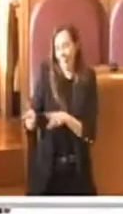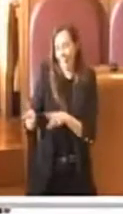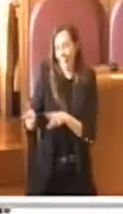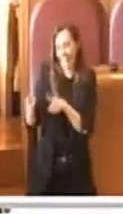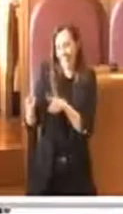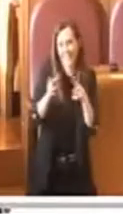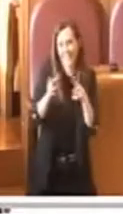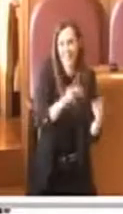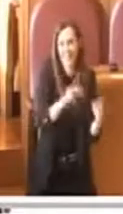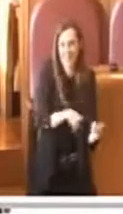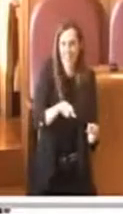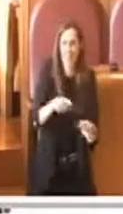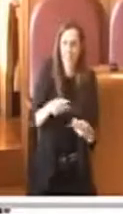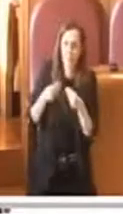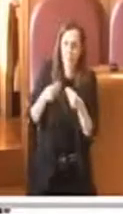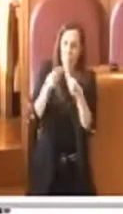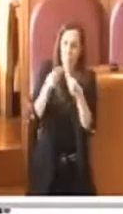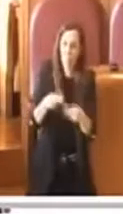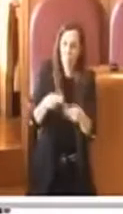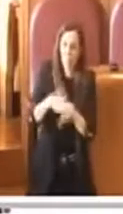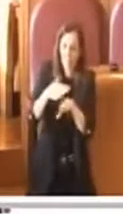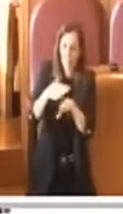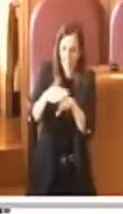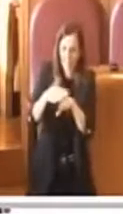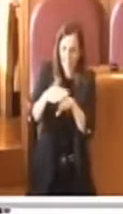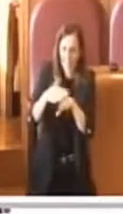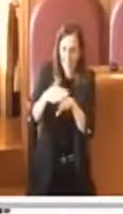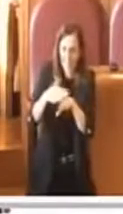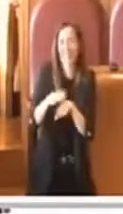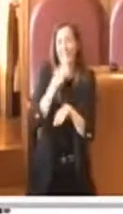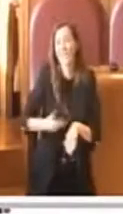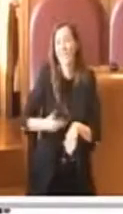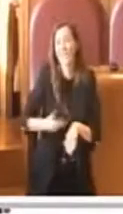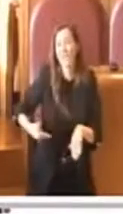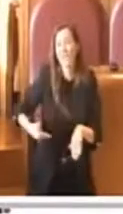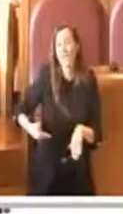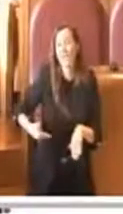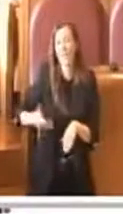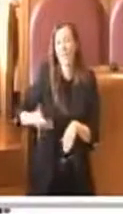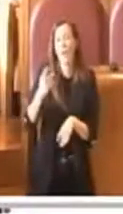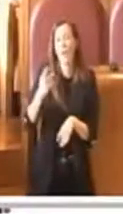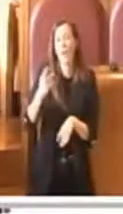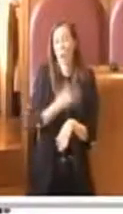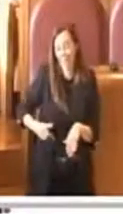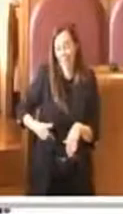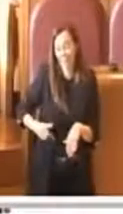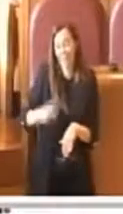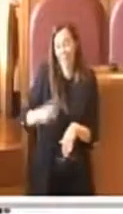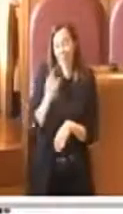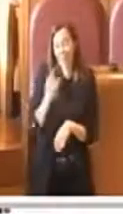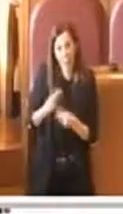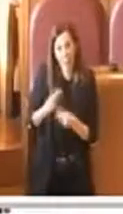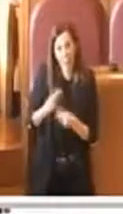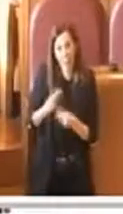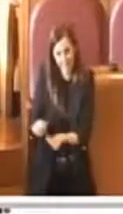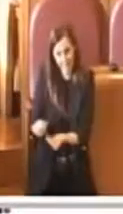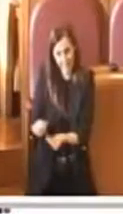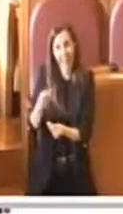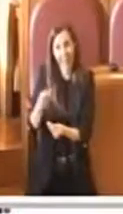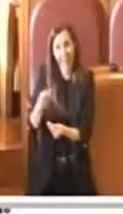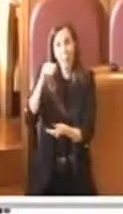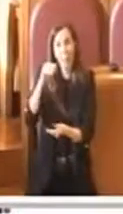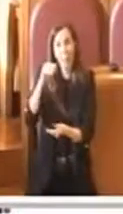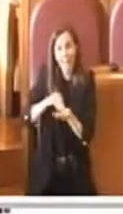non è soltanto una facilitazione del lavoro dei consiglieri presenti e futuri, lo sottolineo, ma va